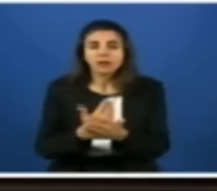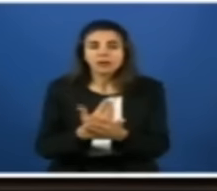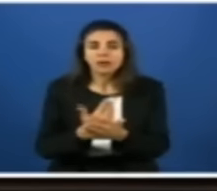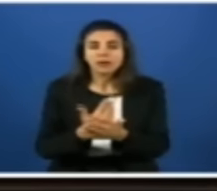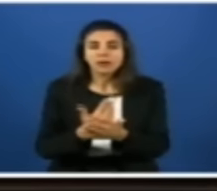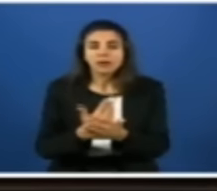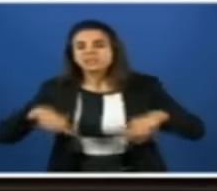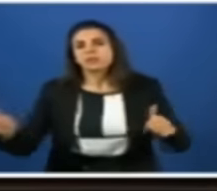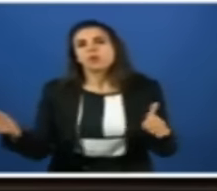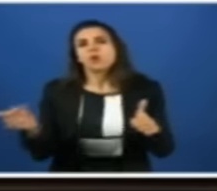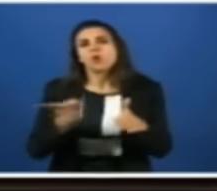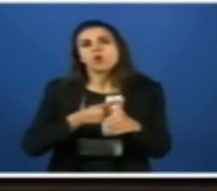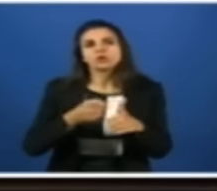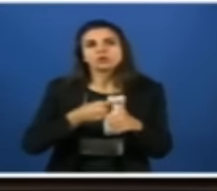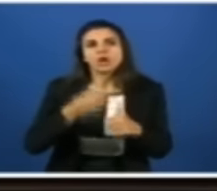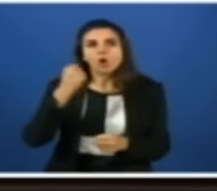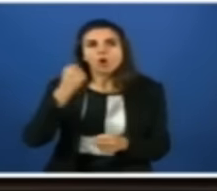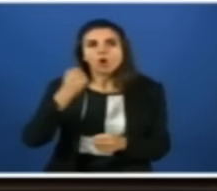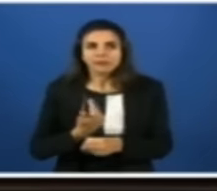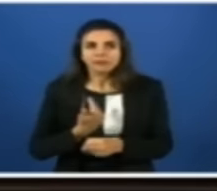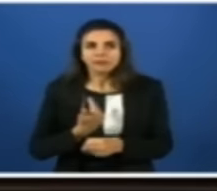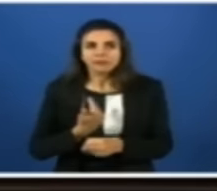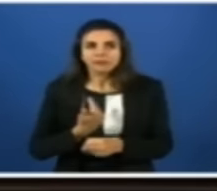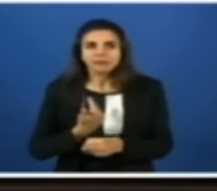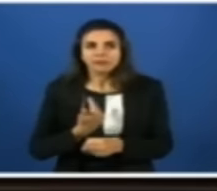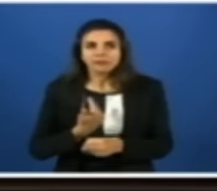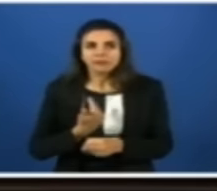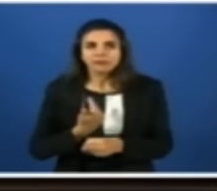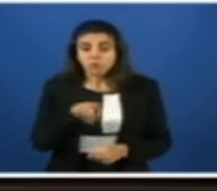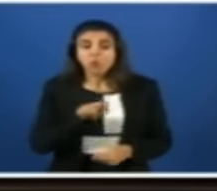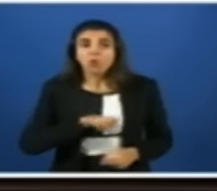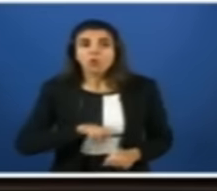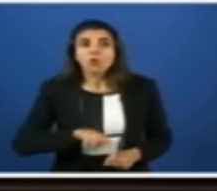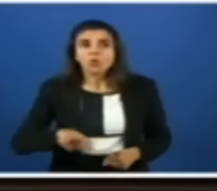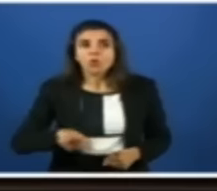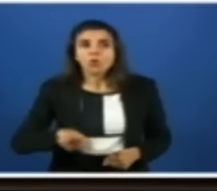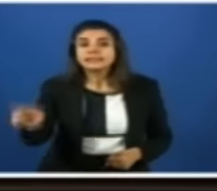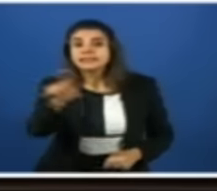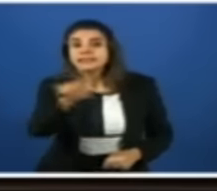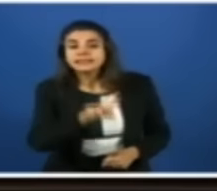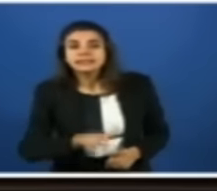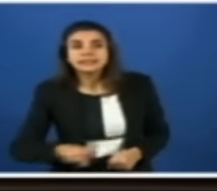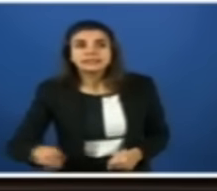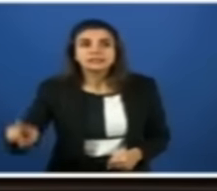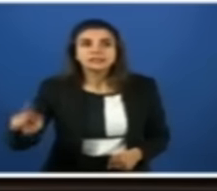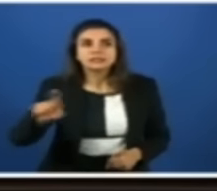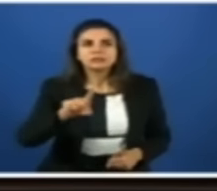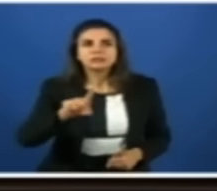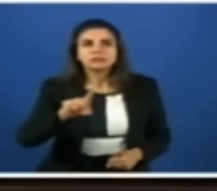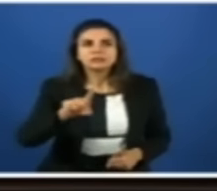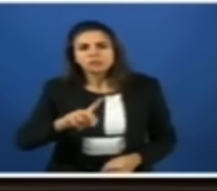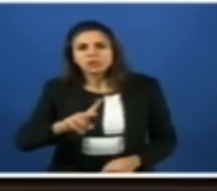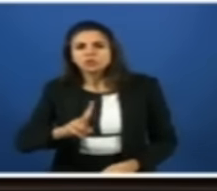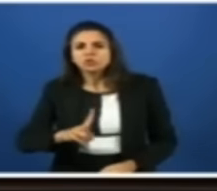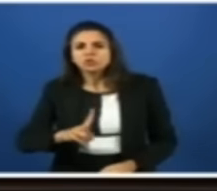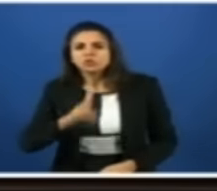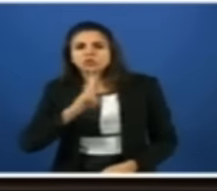bizim öncelikli görevimizdir. Bu yolda sizlere sonuna